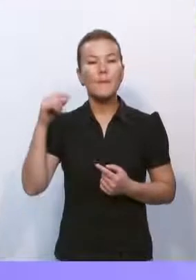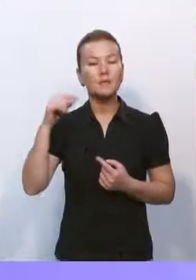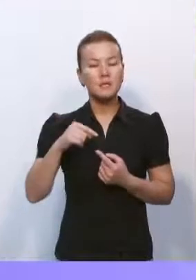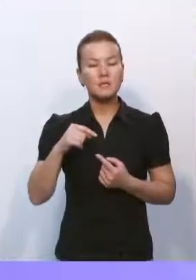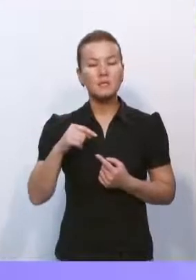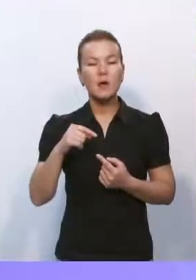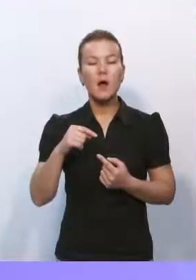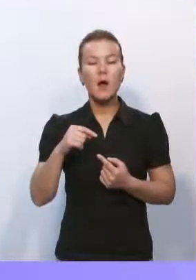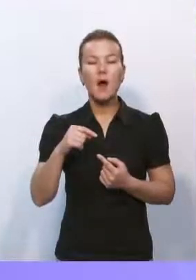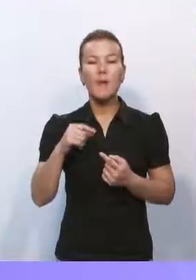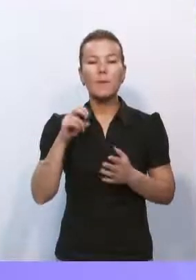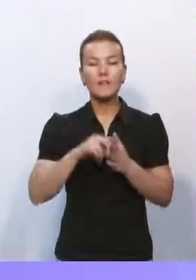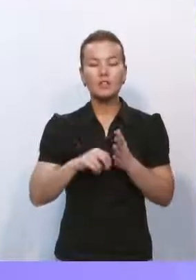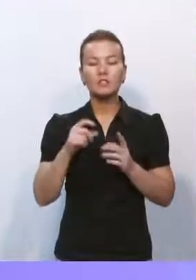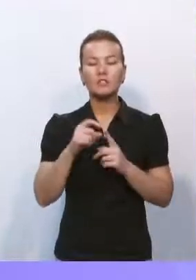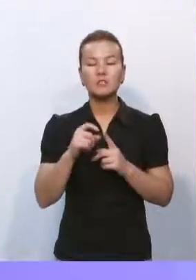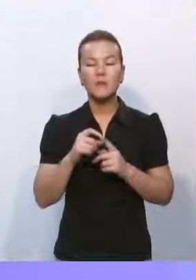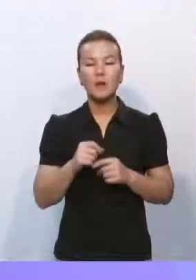Подберите проверочные слова.